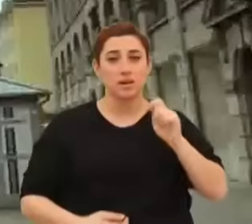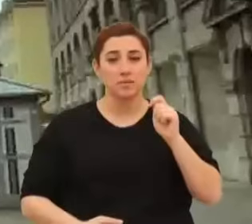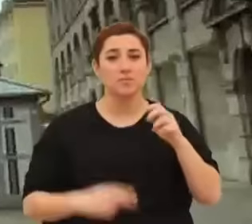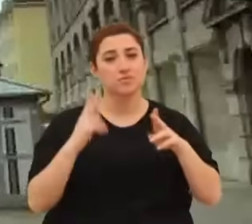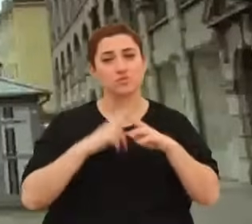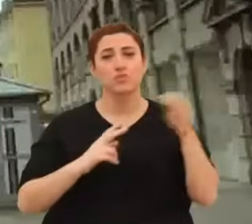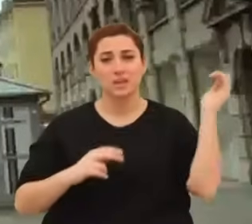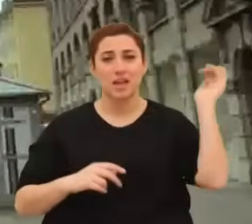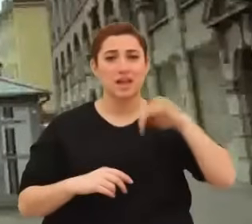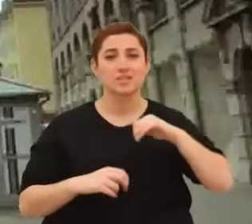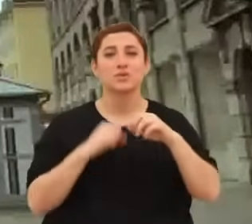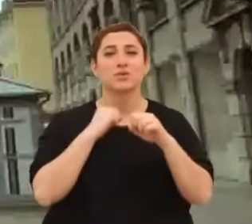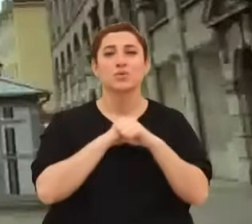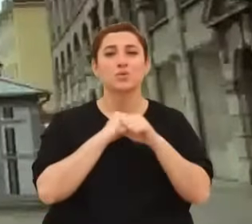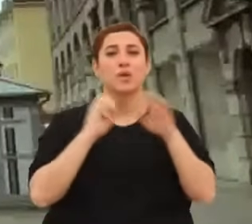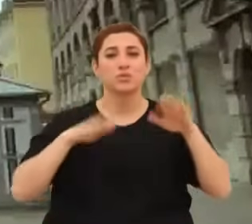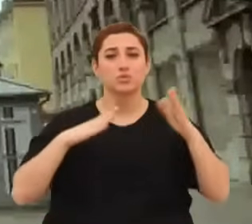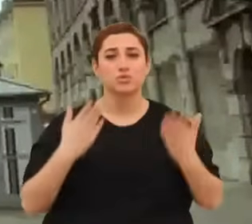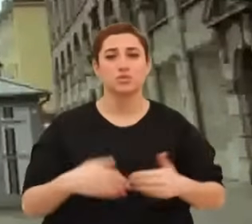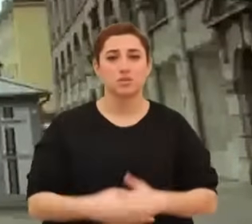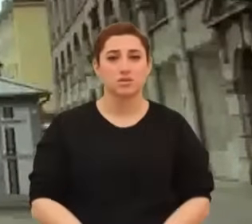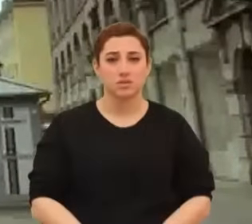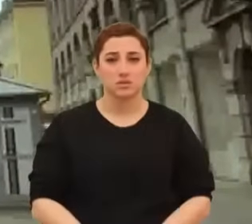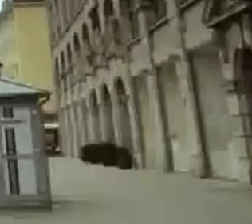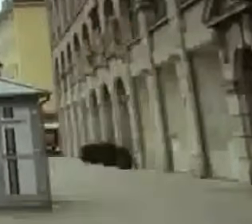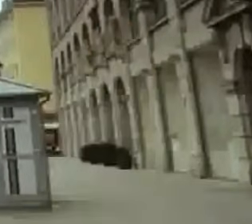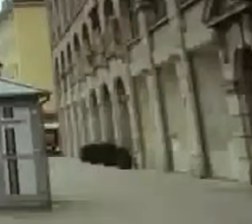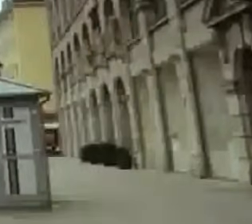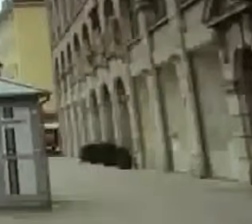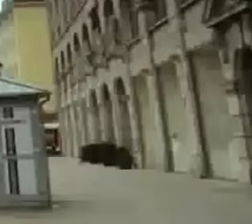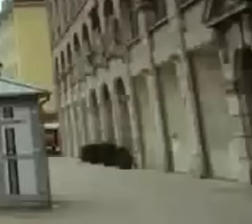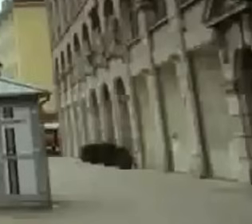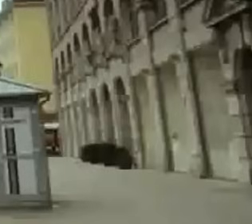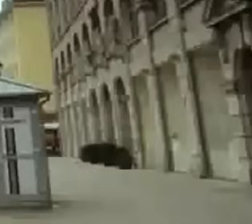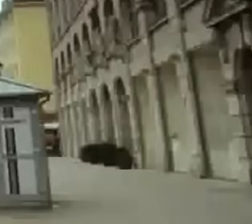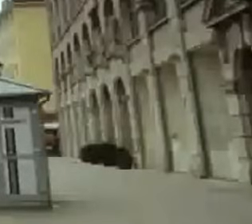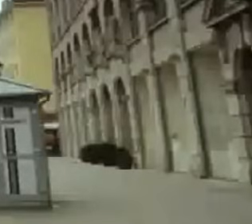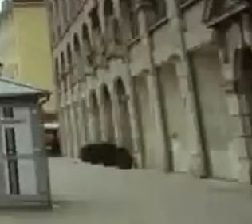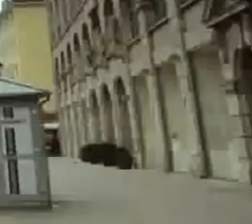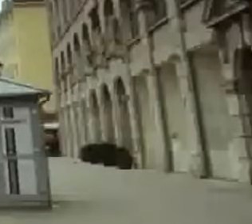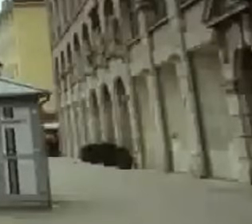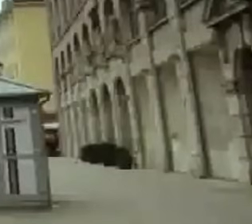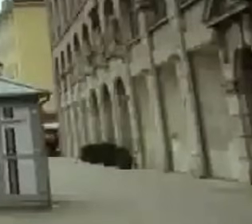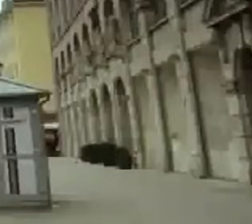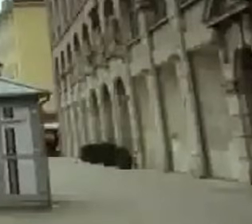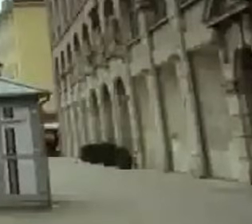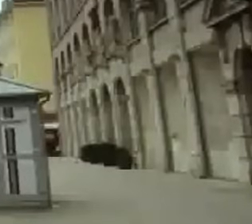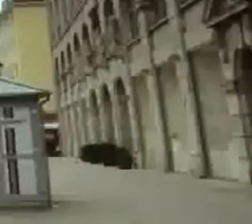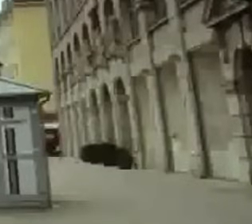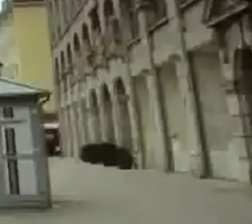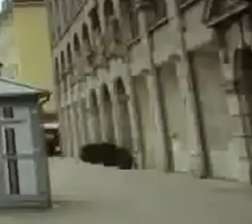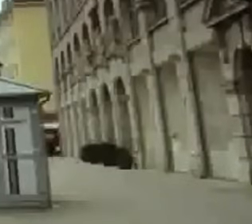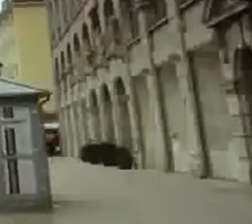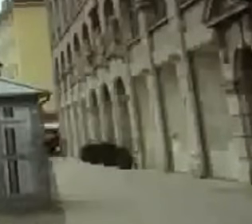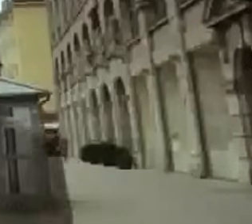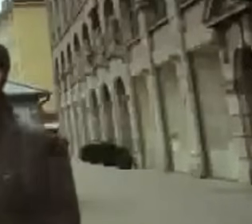Ergun dönüp dolaşıp meydanda aynı yerleri süpürüyor. Daha önce yanını süpürdüğü heykellerle saat kulesini arkasına bırakmış, süpürmeye devam